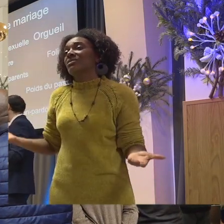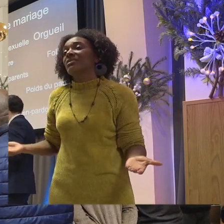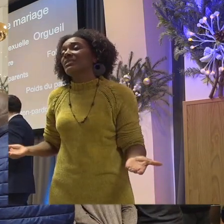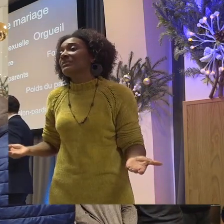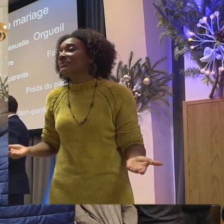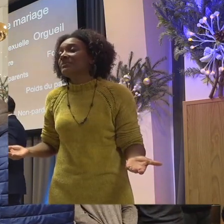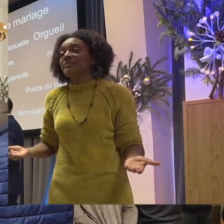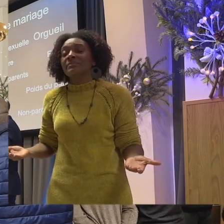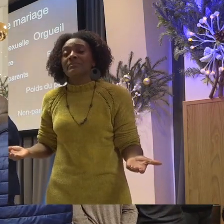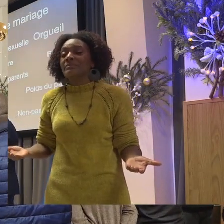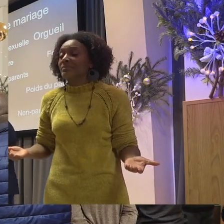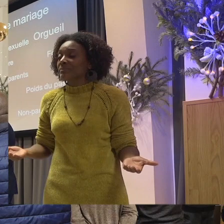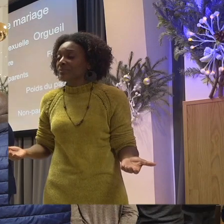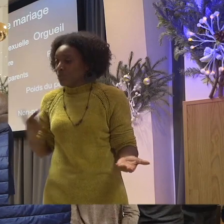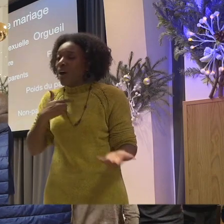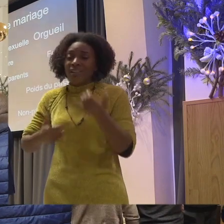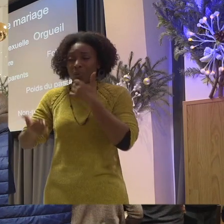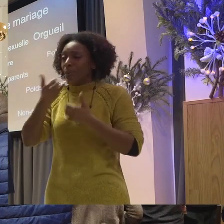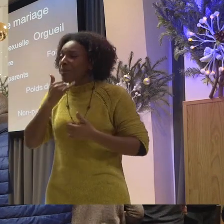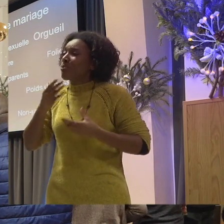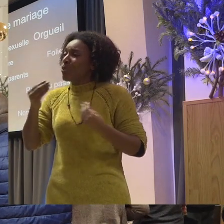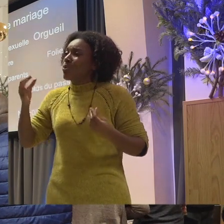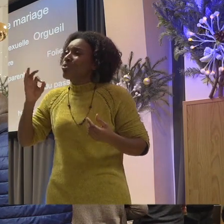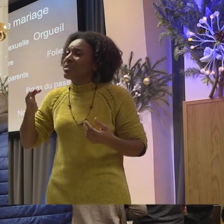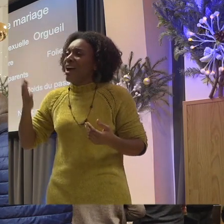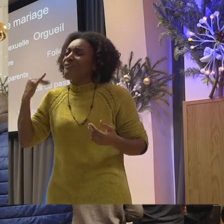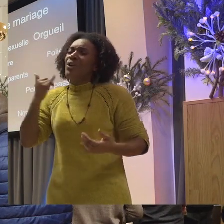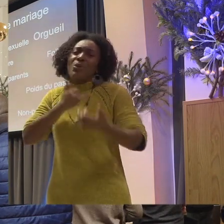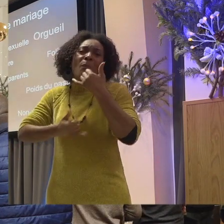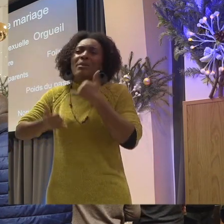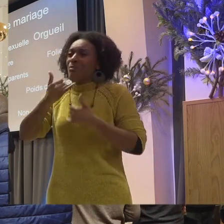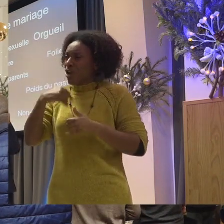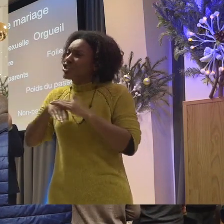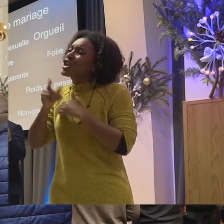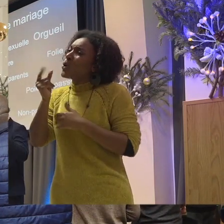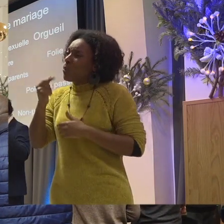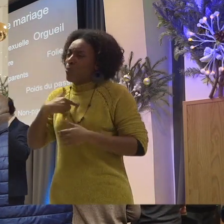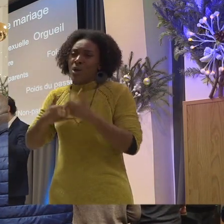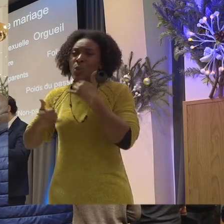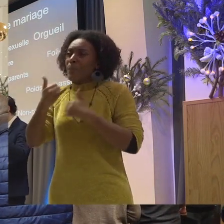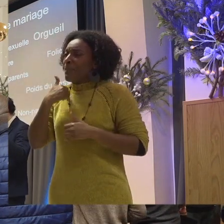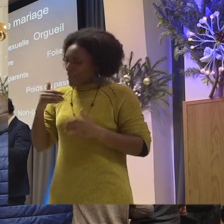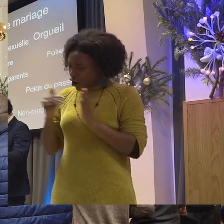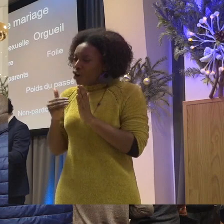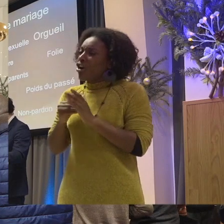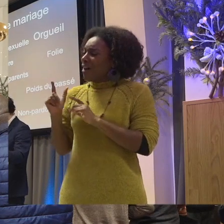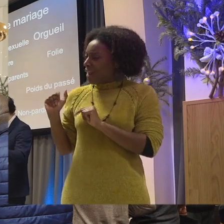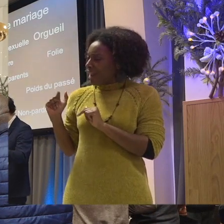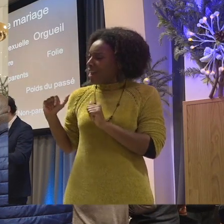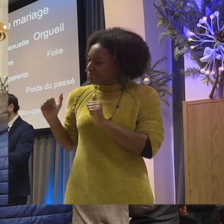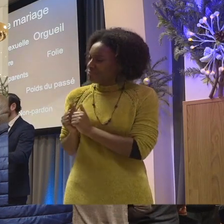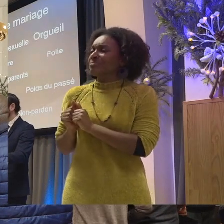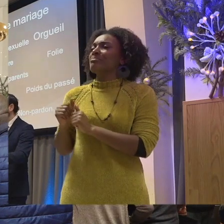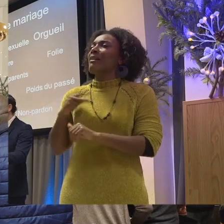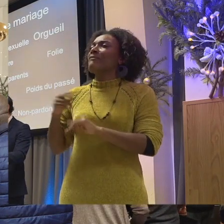Seigneur, mais je suis là. Seigneur, combien d'erreurs j'ai pu commettre dans mon couple, mais nous sommes encore ensemble, nous sommes forts grâce à toi, Seigneur, non pas grâce à